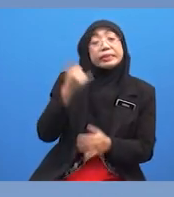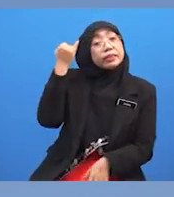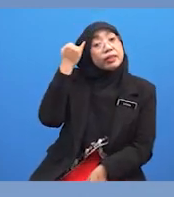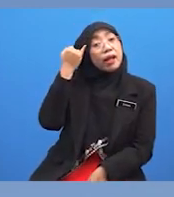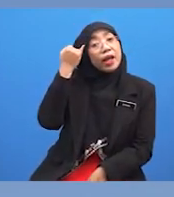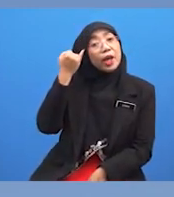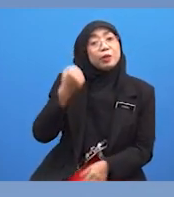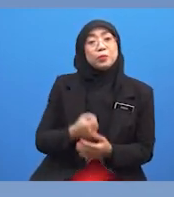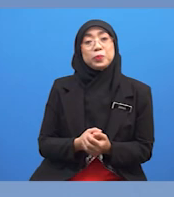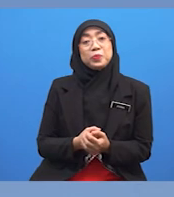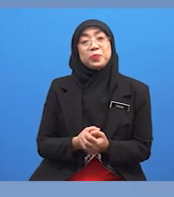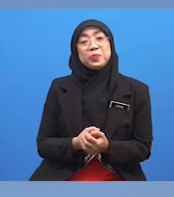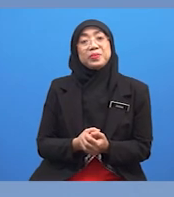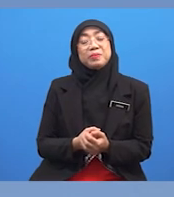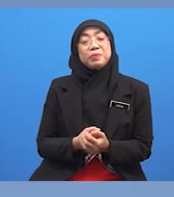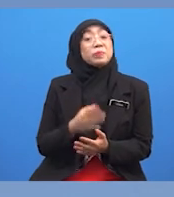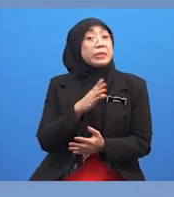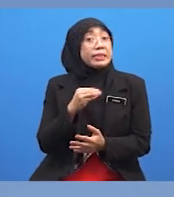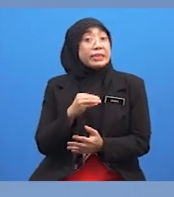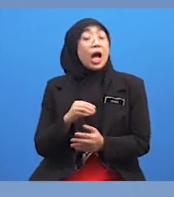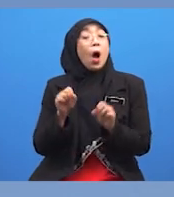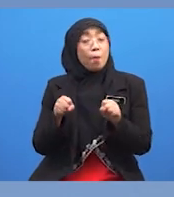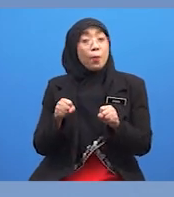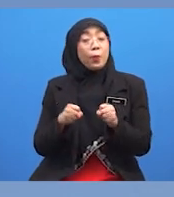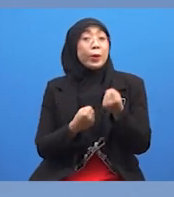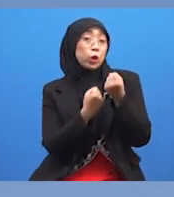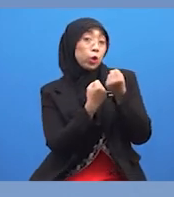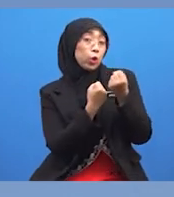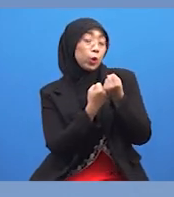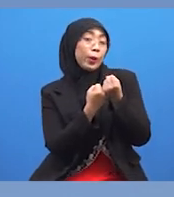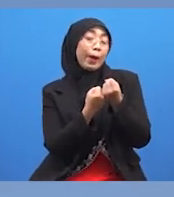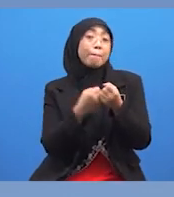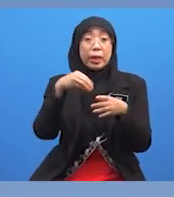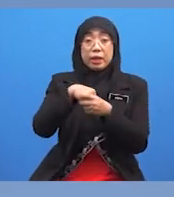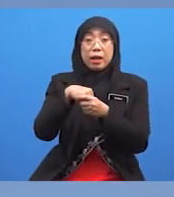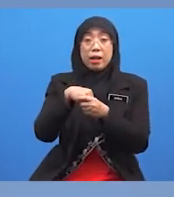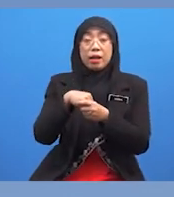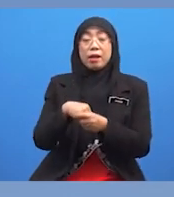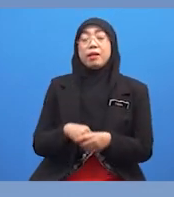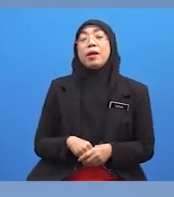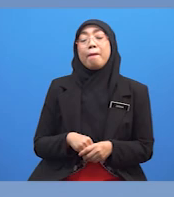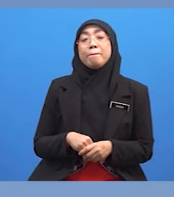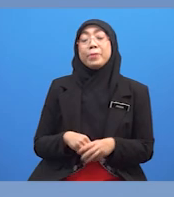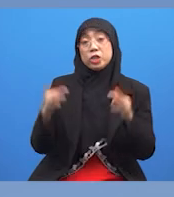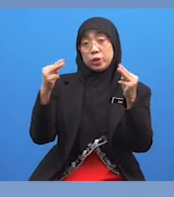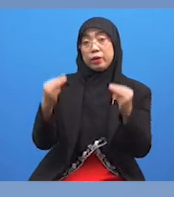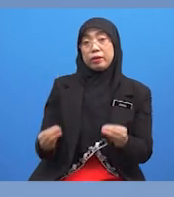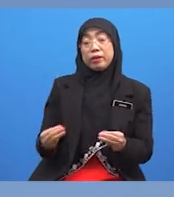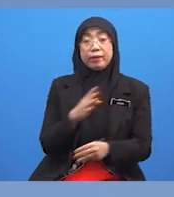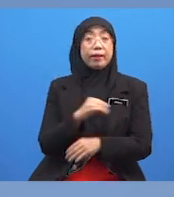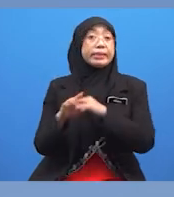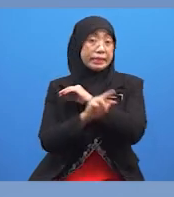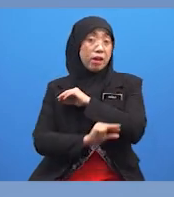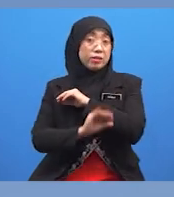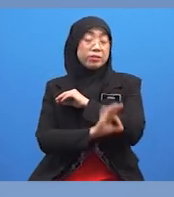pengetahuan dan mampu menyumbang kebaikan kepada masyarakat dan negara.